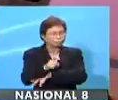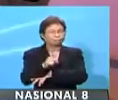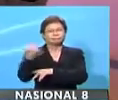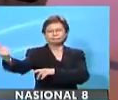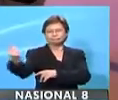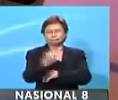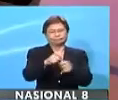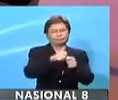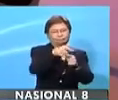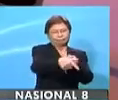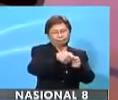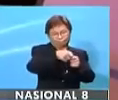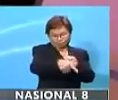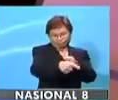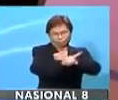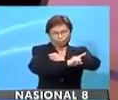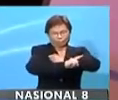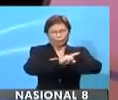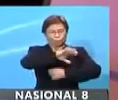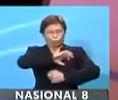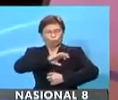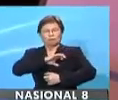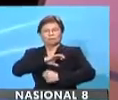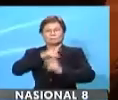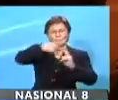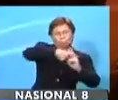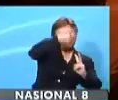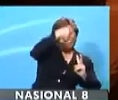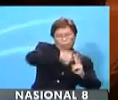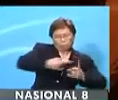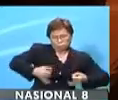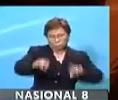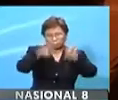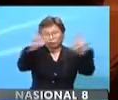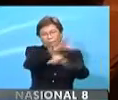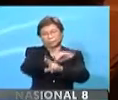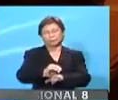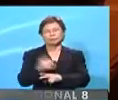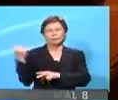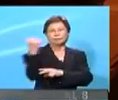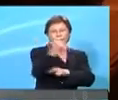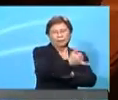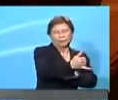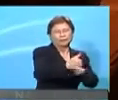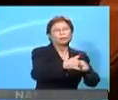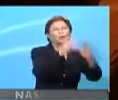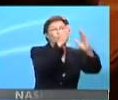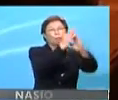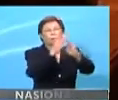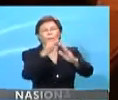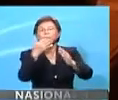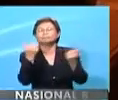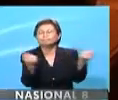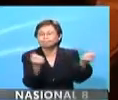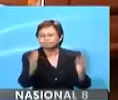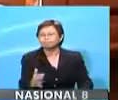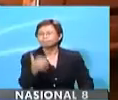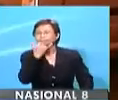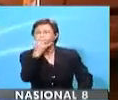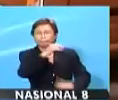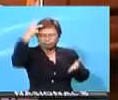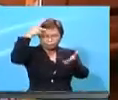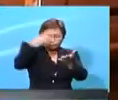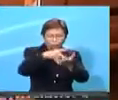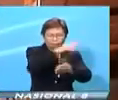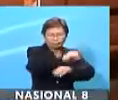tampil melunaskan saman. Polis juga akan melaksana sekatan jalan raya dan ke premis pesalah trafik bagi tujuan pengesanan dan